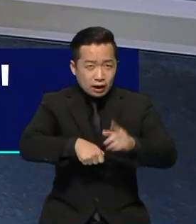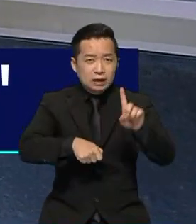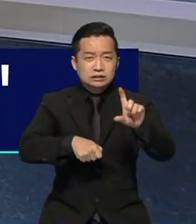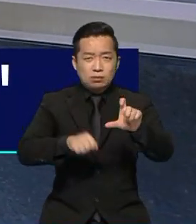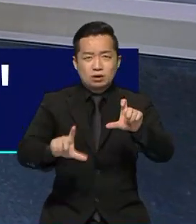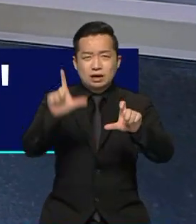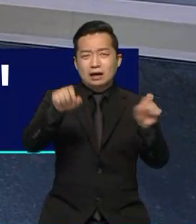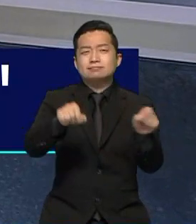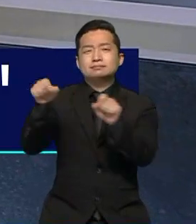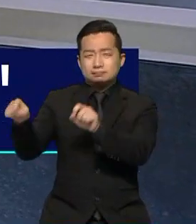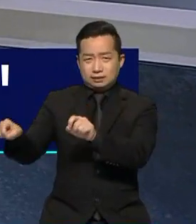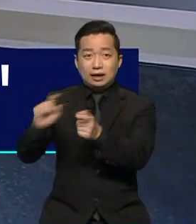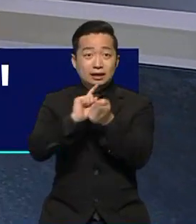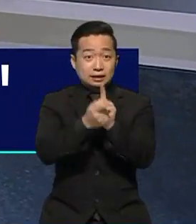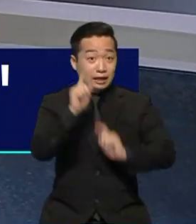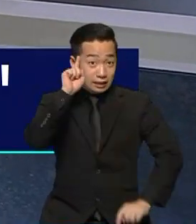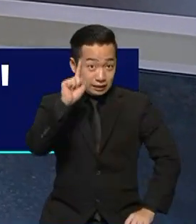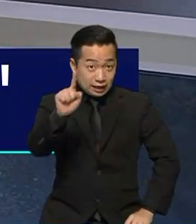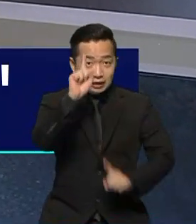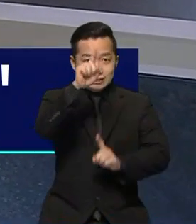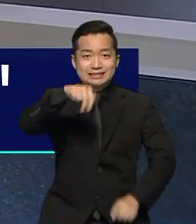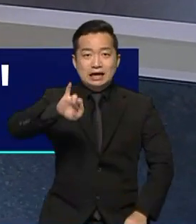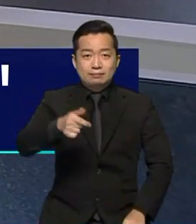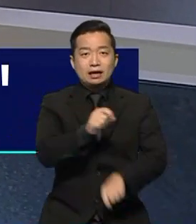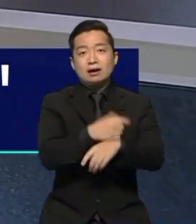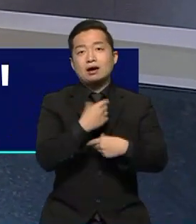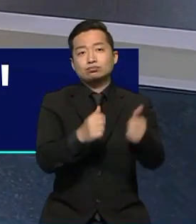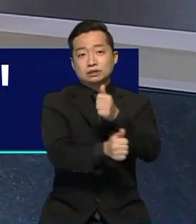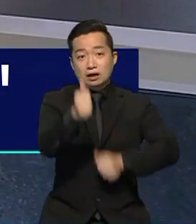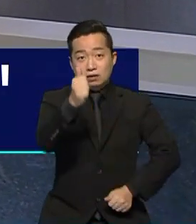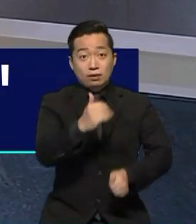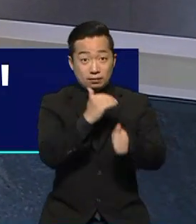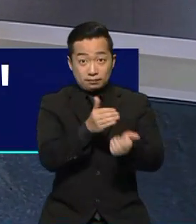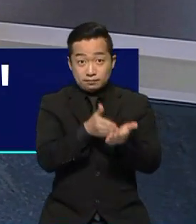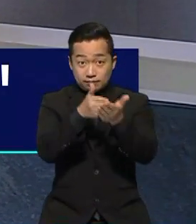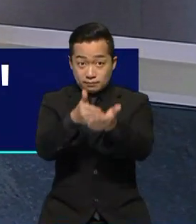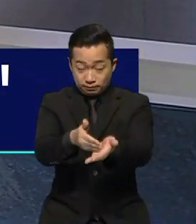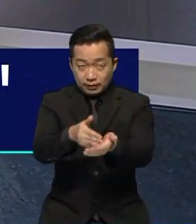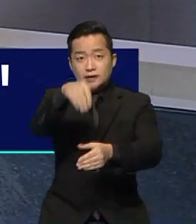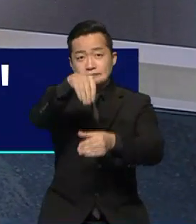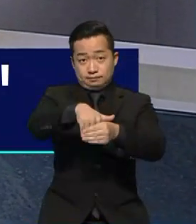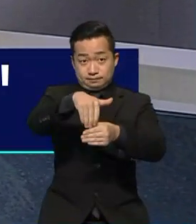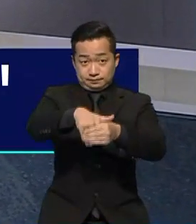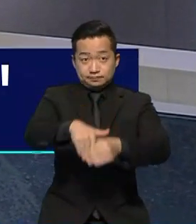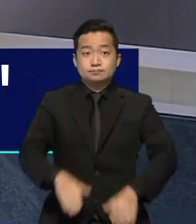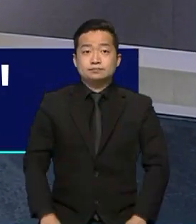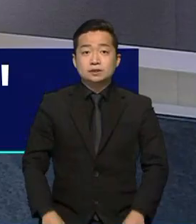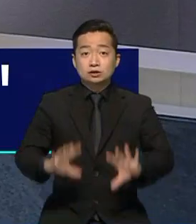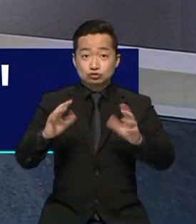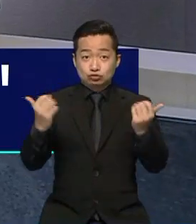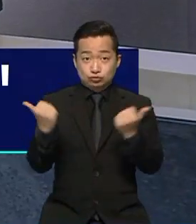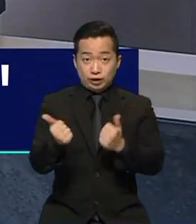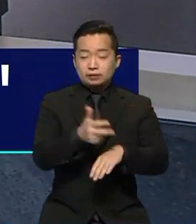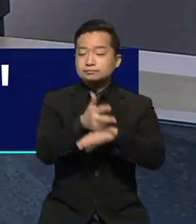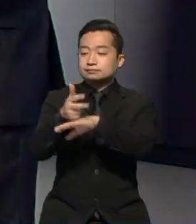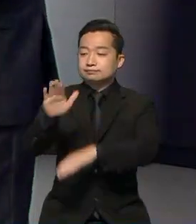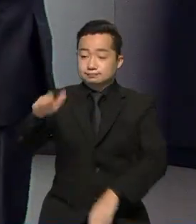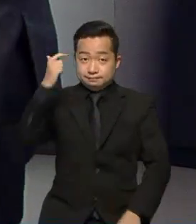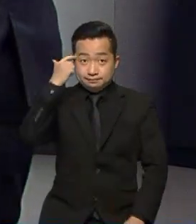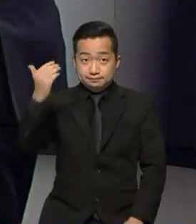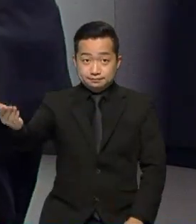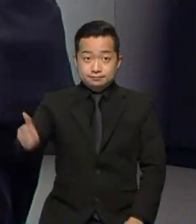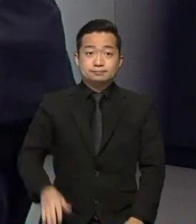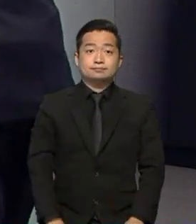미루는 대신 내일 이상민 행정안전부 장관 해임 건의안을 처리하자는 겁니다. 국회 취재기자